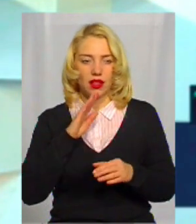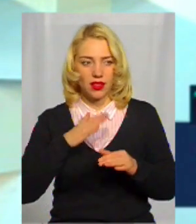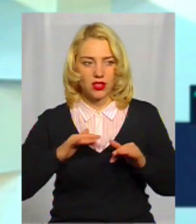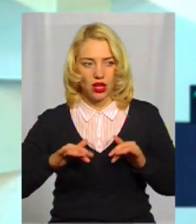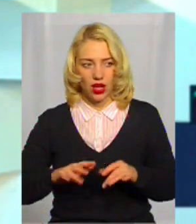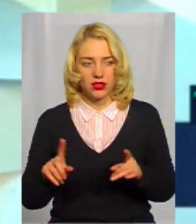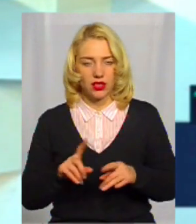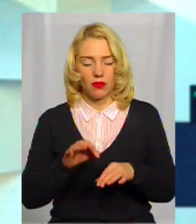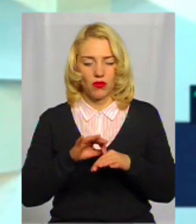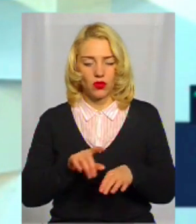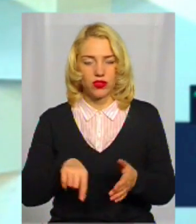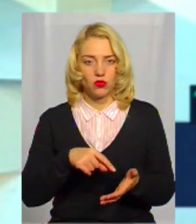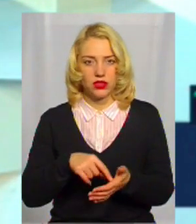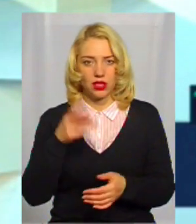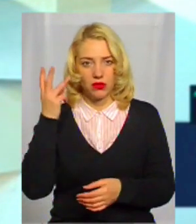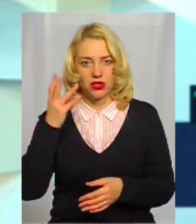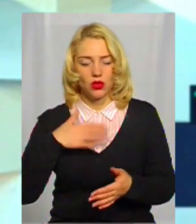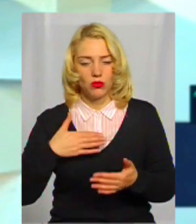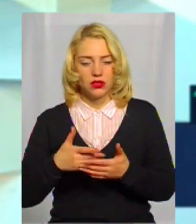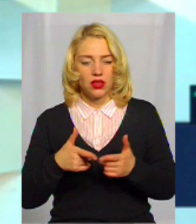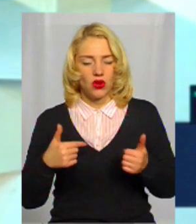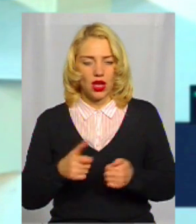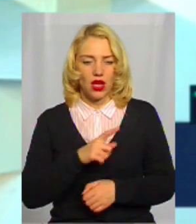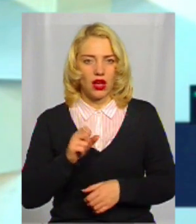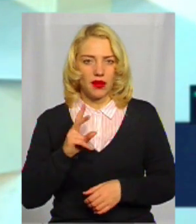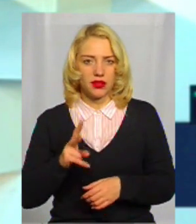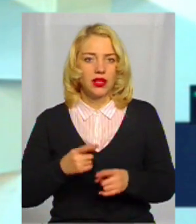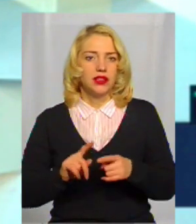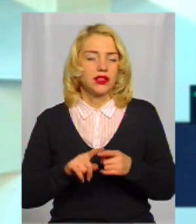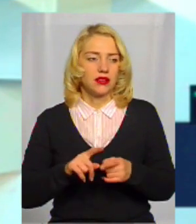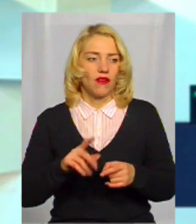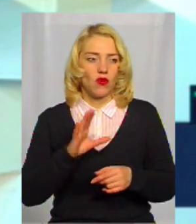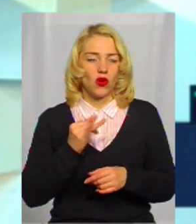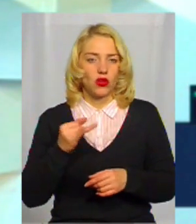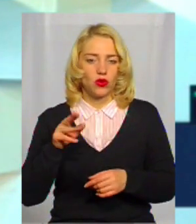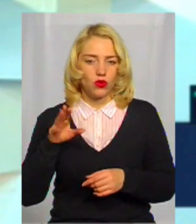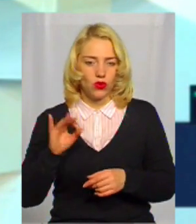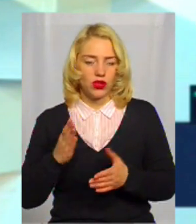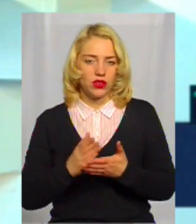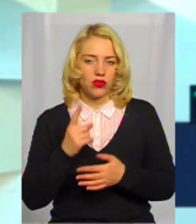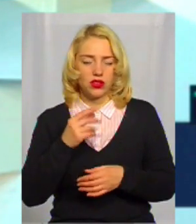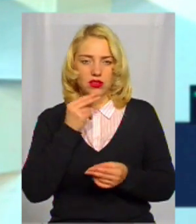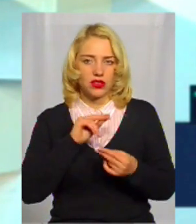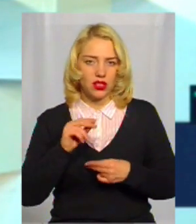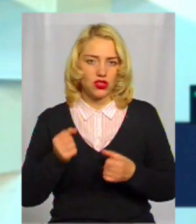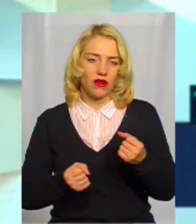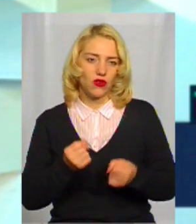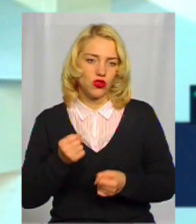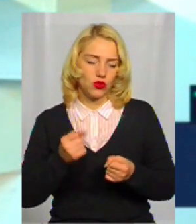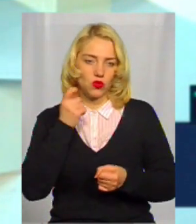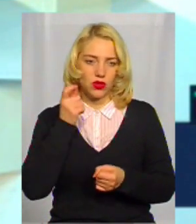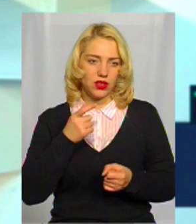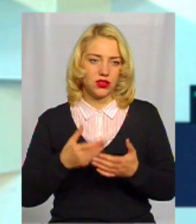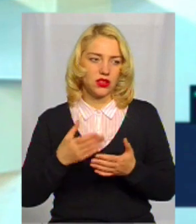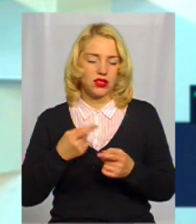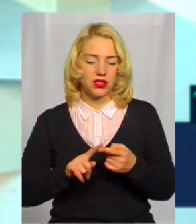яка проводиться в місті Хмельницькому, громадської організації «Халк». Володимир Гойко, який є в нас одним з кращих водіїв країни, з своєї